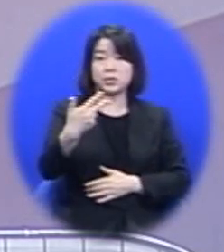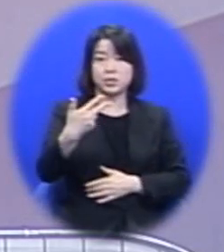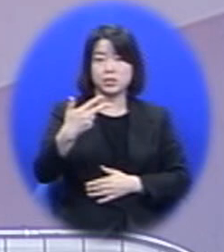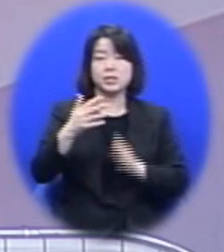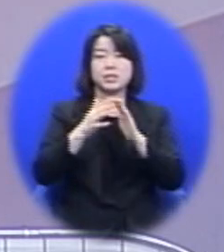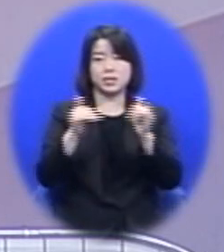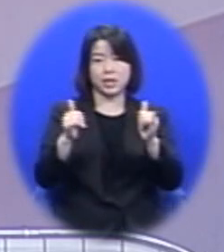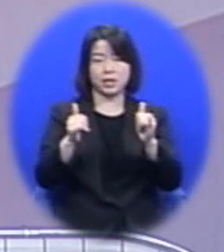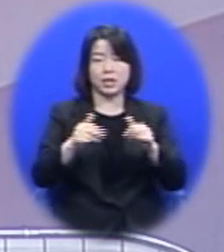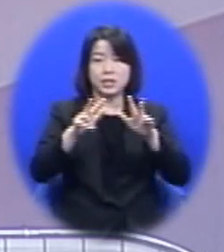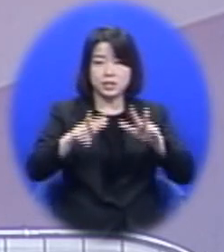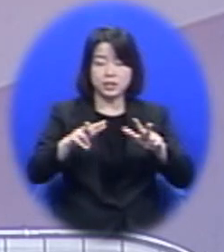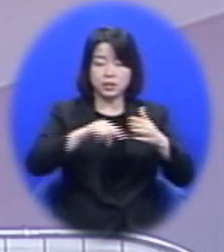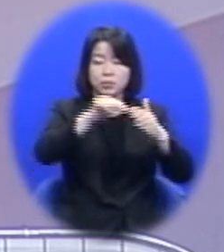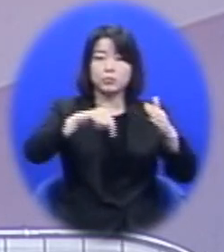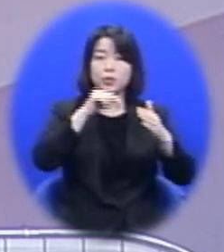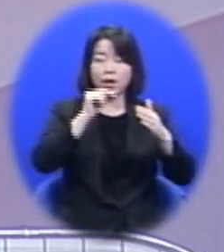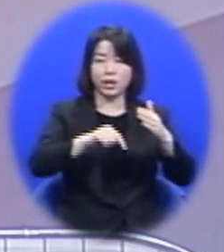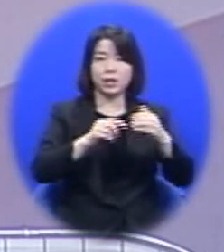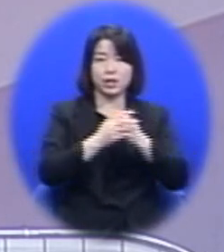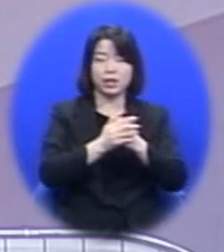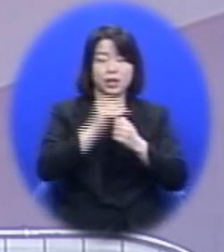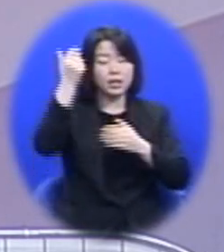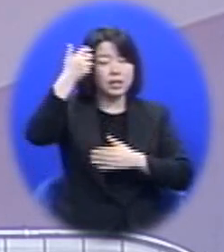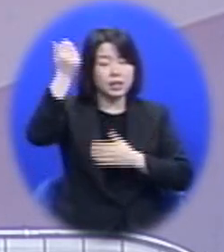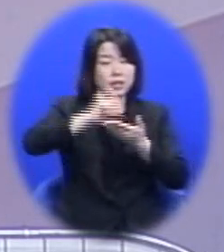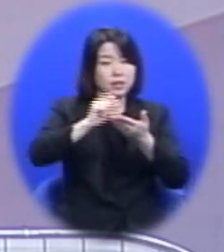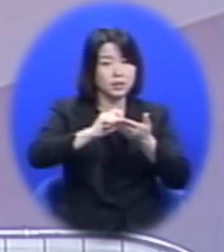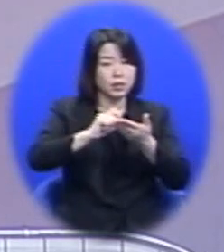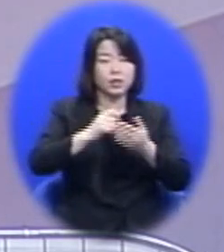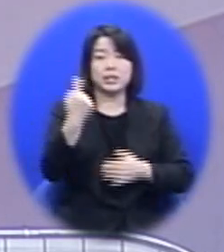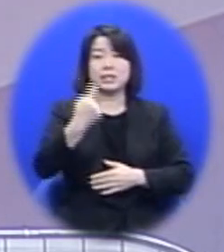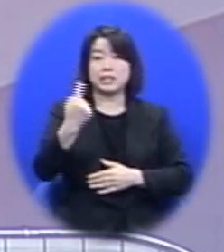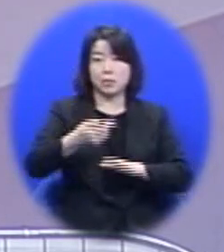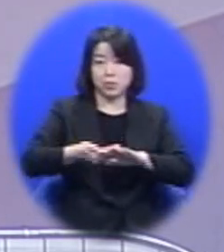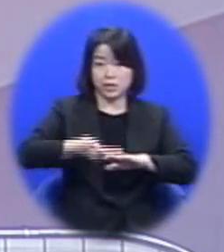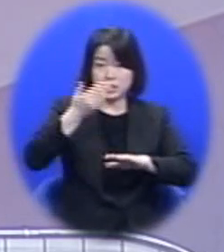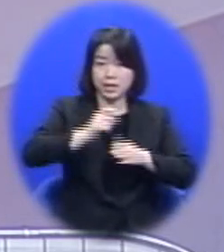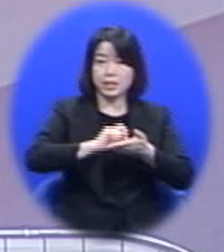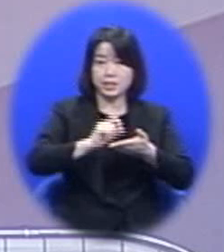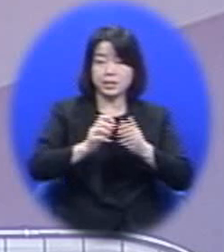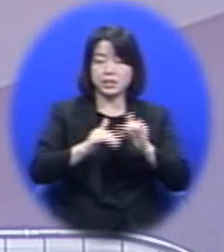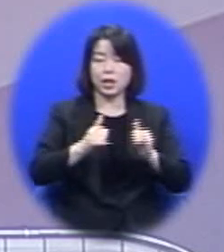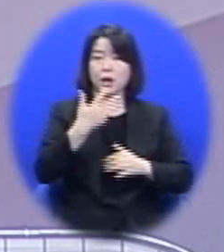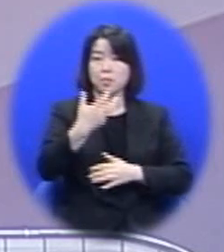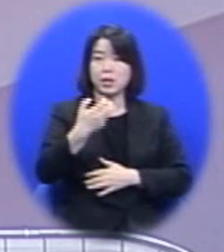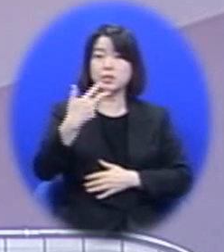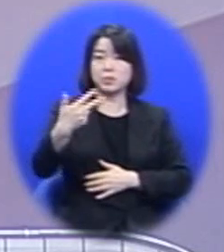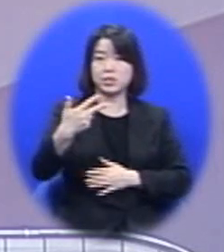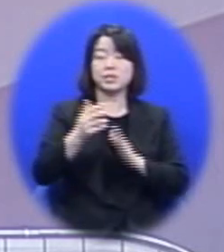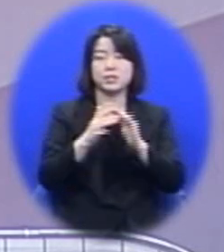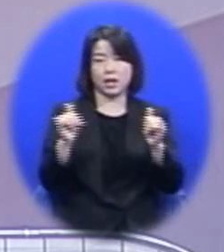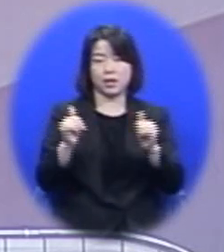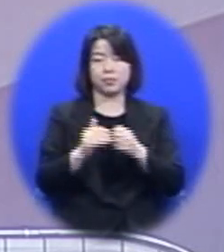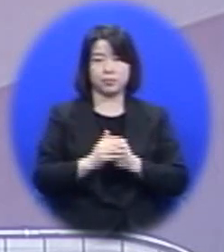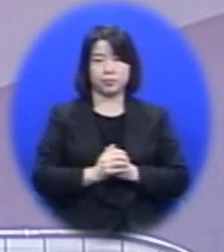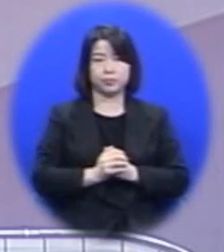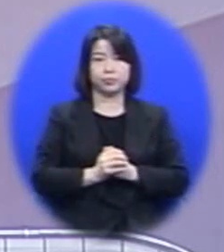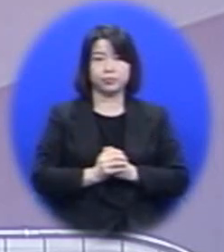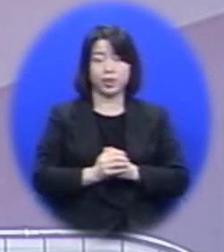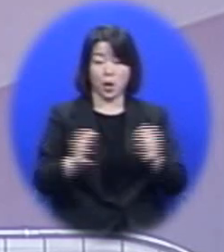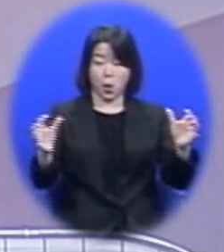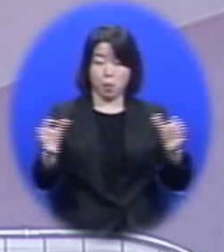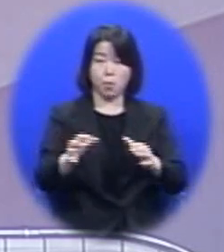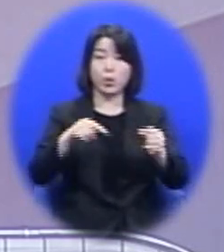87명이더라고요. 지금 현재 저희 교회 안에 영성일기를 1000번 이상 쓰신 분들 한 87명이었어요.